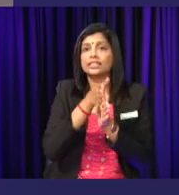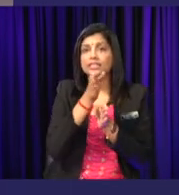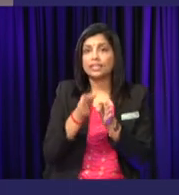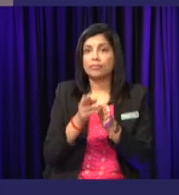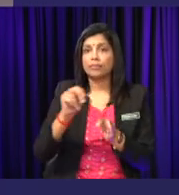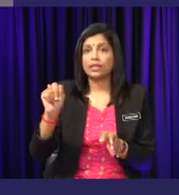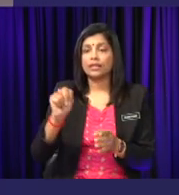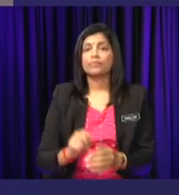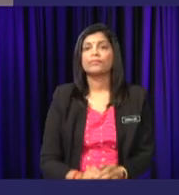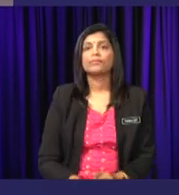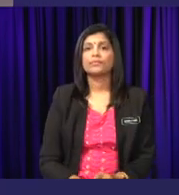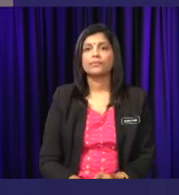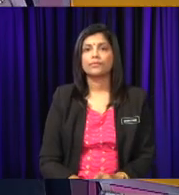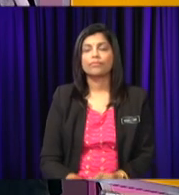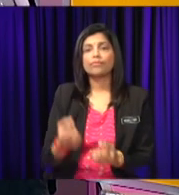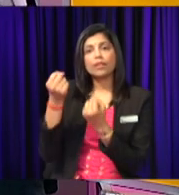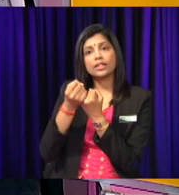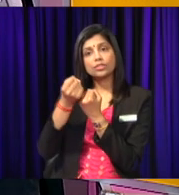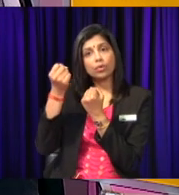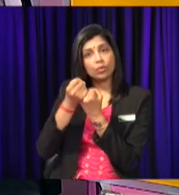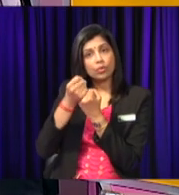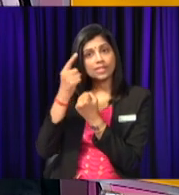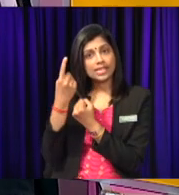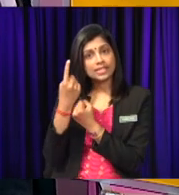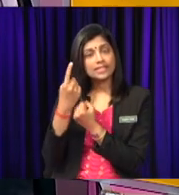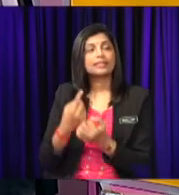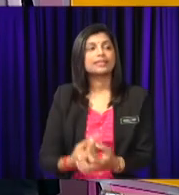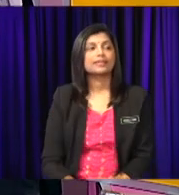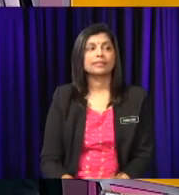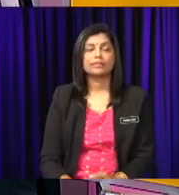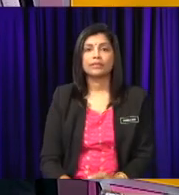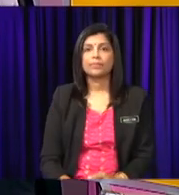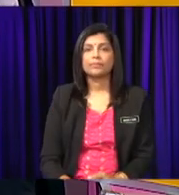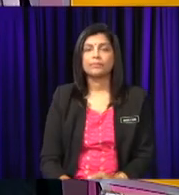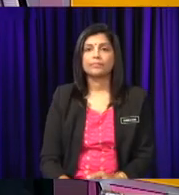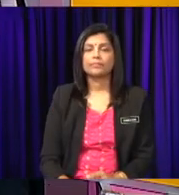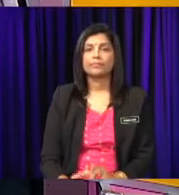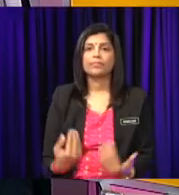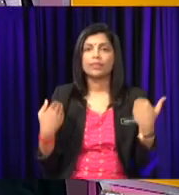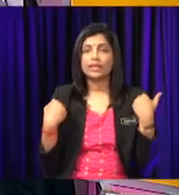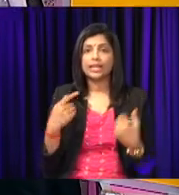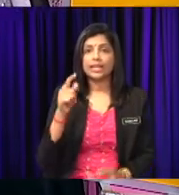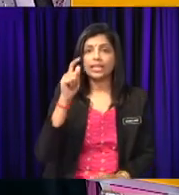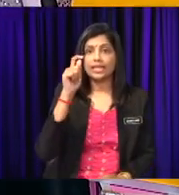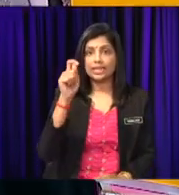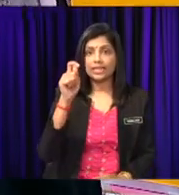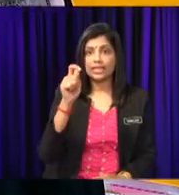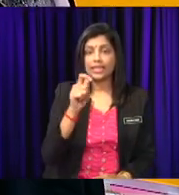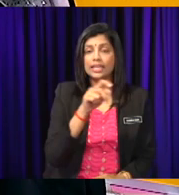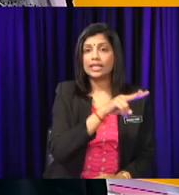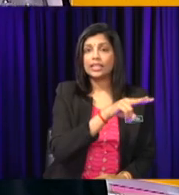sampingan ataupun isi cekungan dan seterusnya mereka akan transfer dengan izin ya